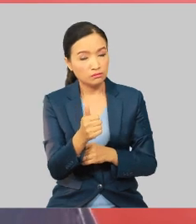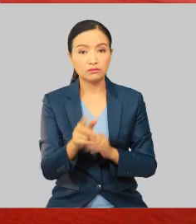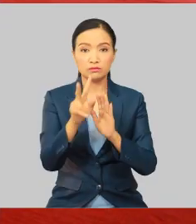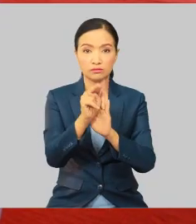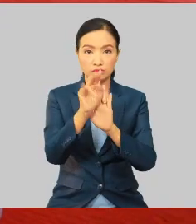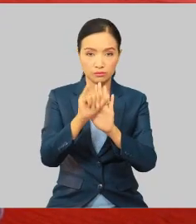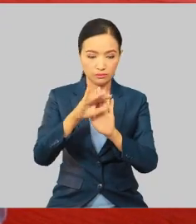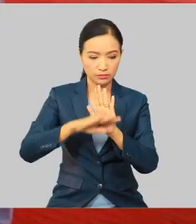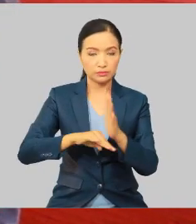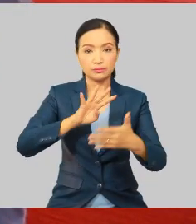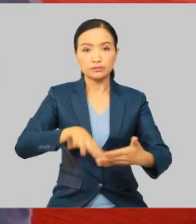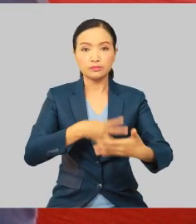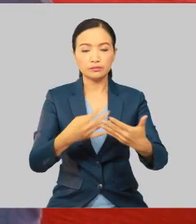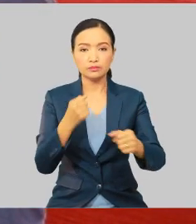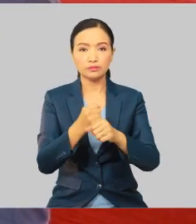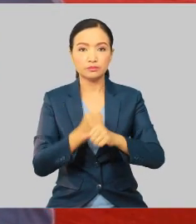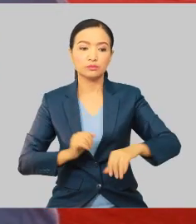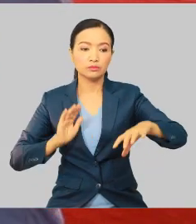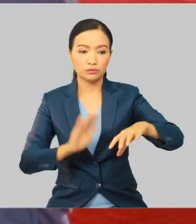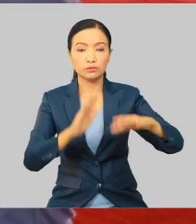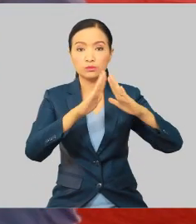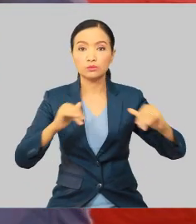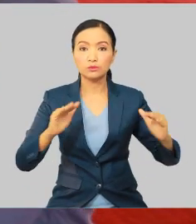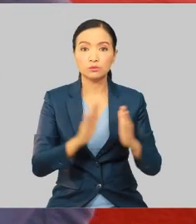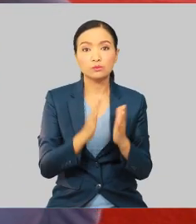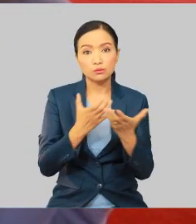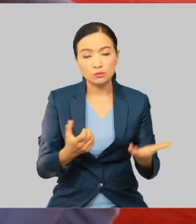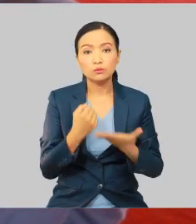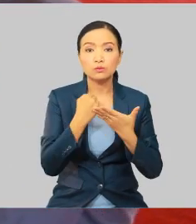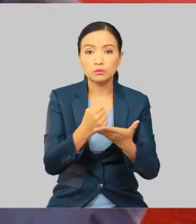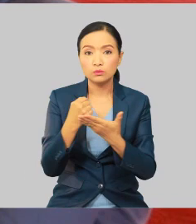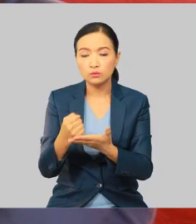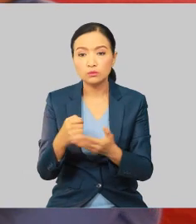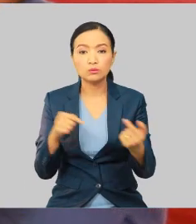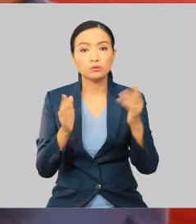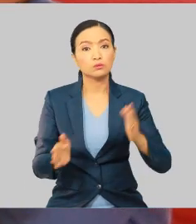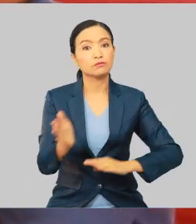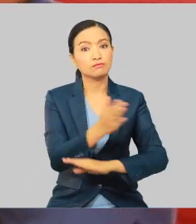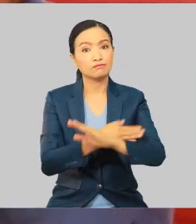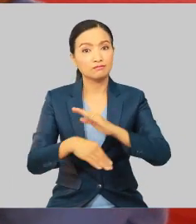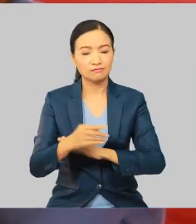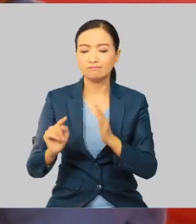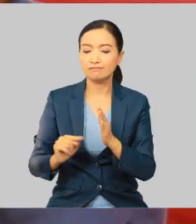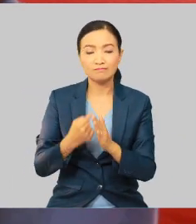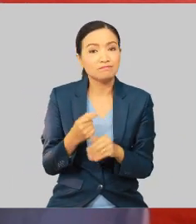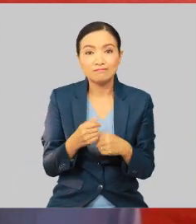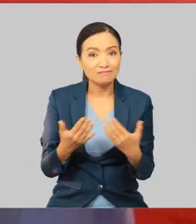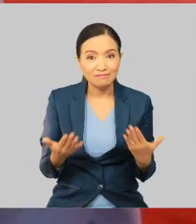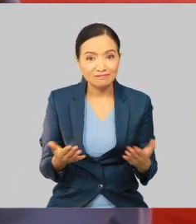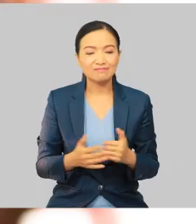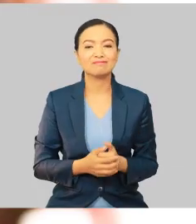ที่นี่ได้นโยบายหรือแผนงานที่มีสิ่งอำนวยความสะดวกเพื่อคนพิการเนี่ยมัน